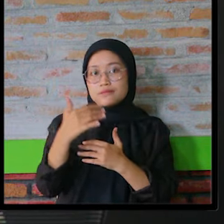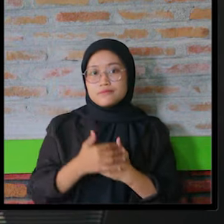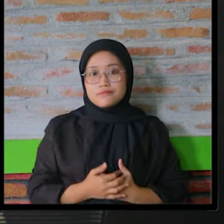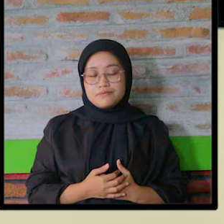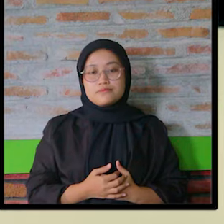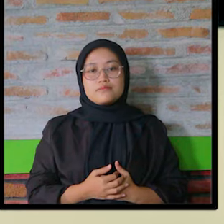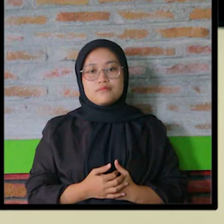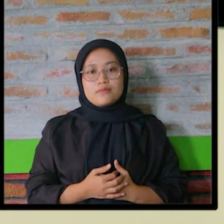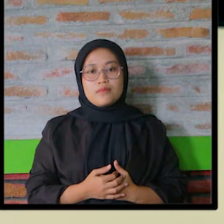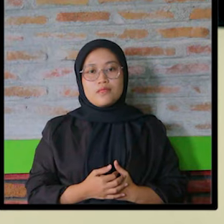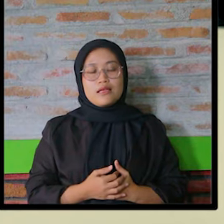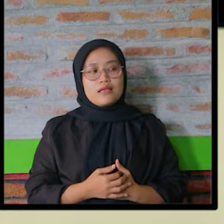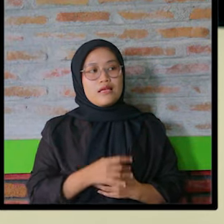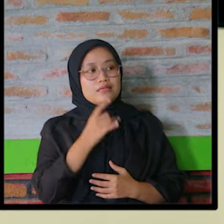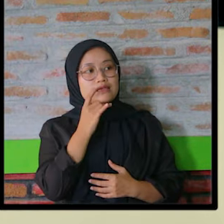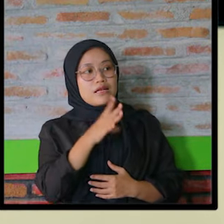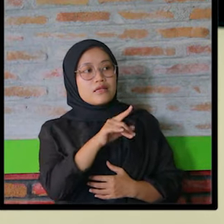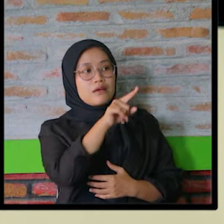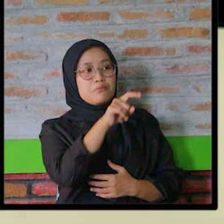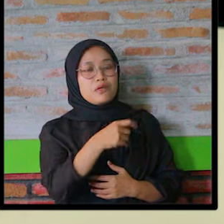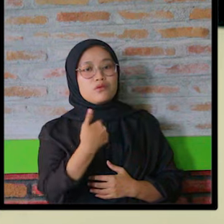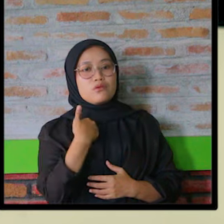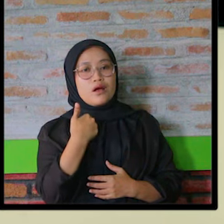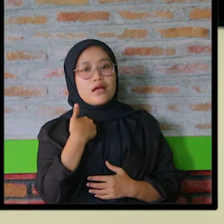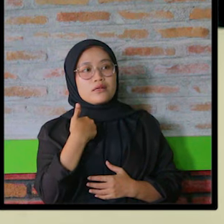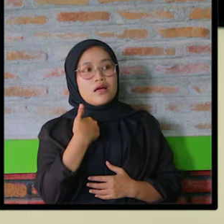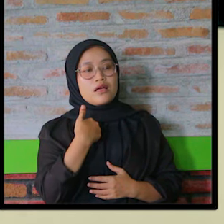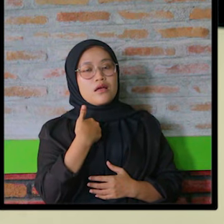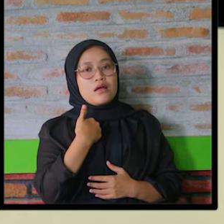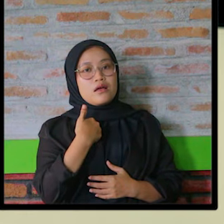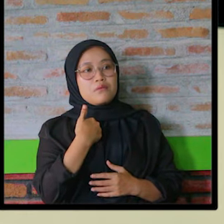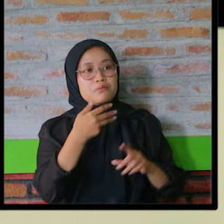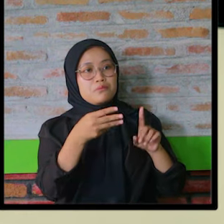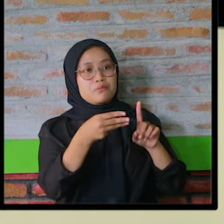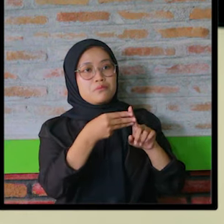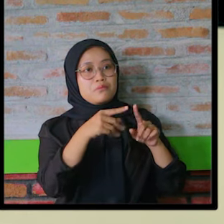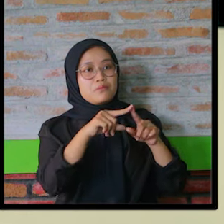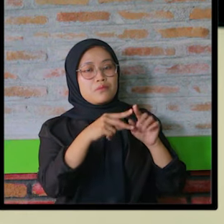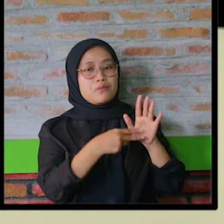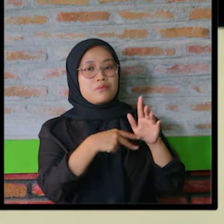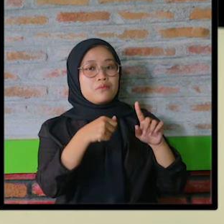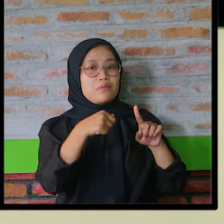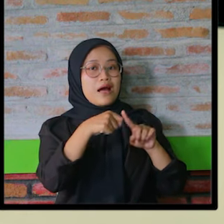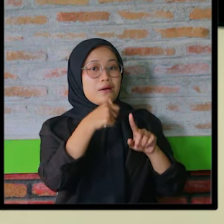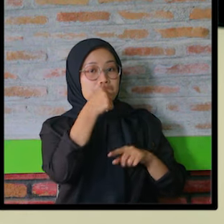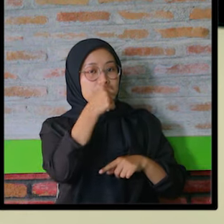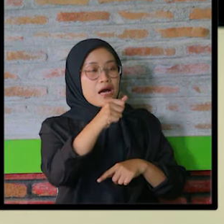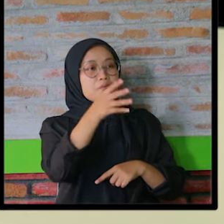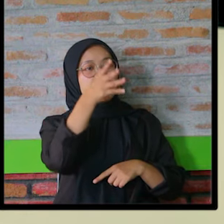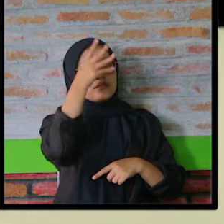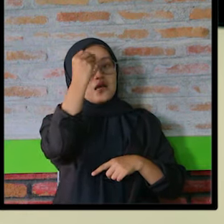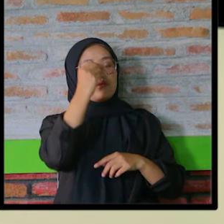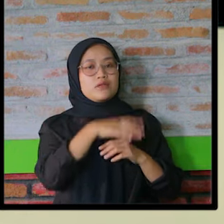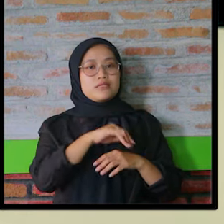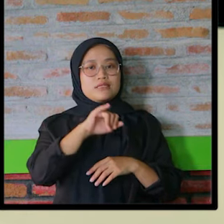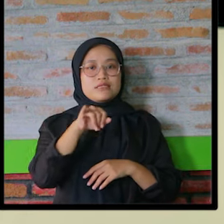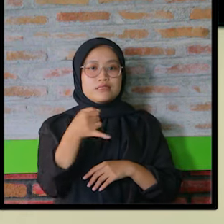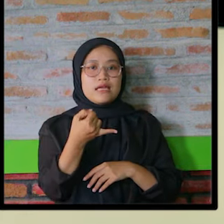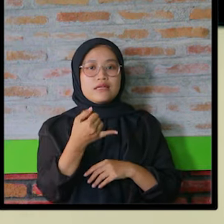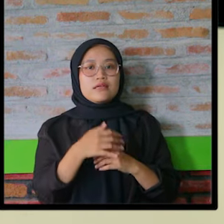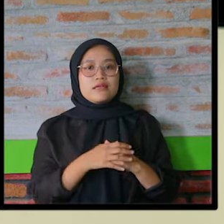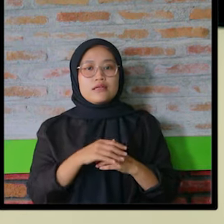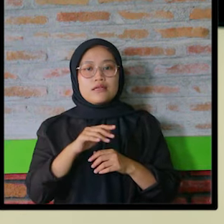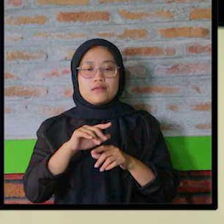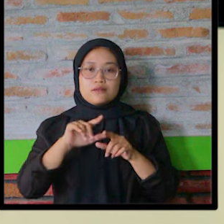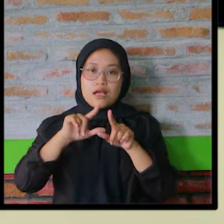Ibu ya sarannya perlu ada namanya bank pengetahuan bank pengetahuan jadi ee di sebuah lembaga itu harus